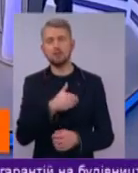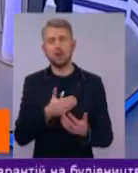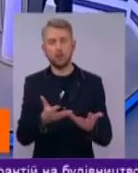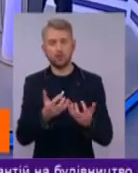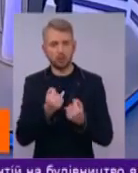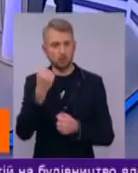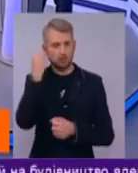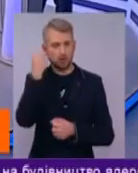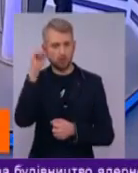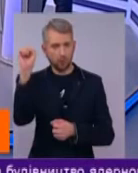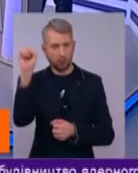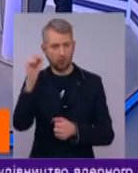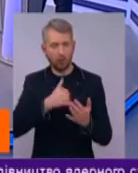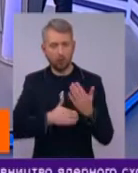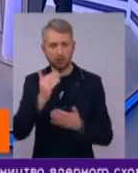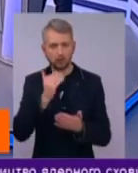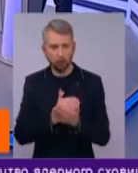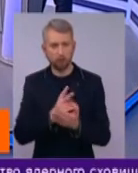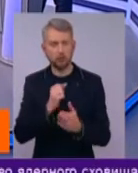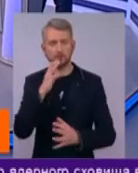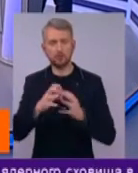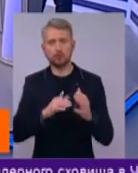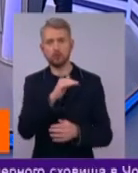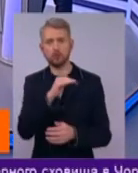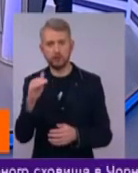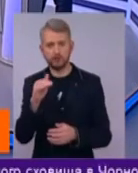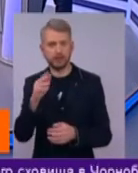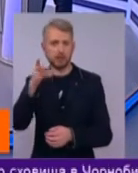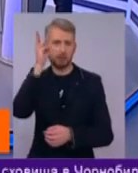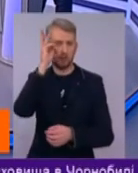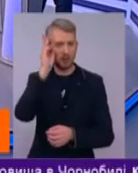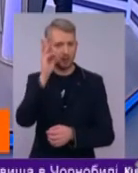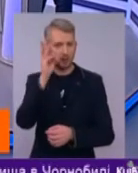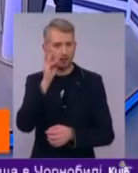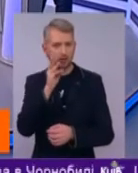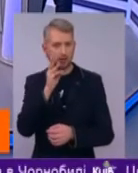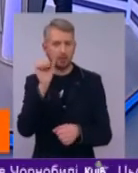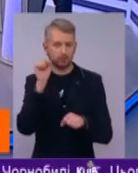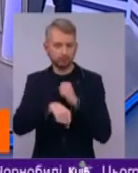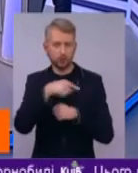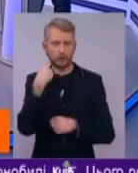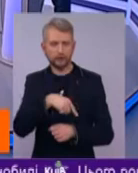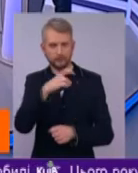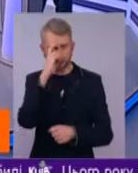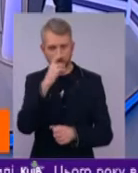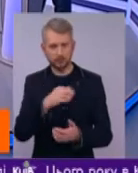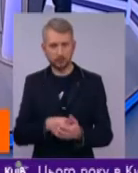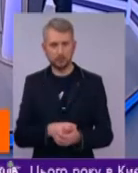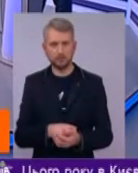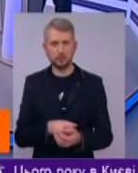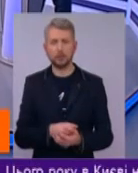отримаємо перемогу остаточну на міжнародному рівні, дипломатично, над Російською Федерацією. Угу. Будь ласка, пане